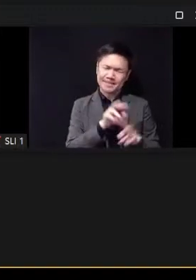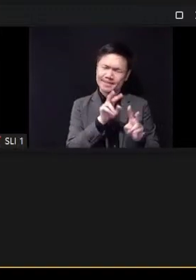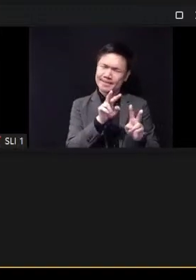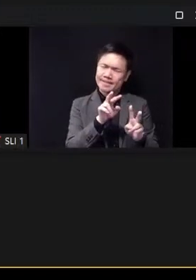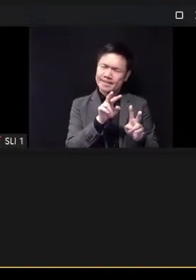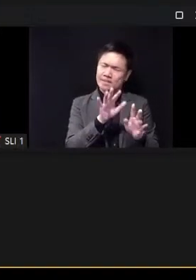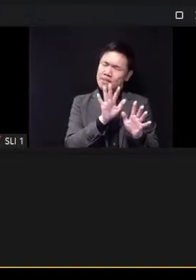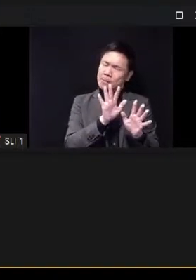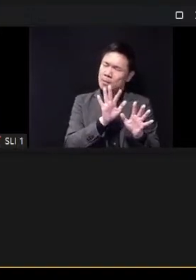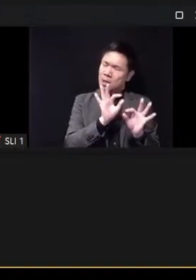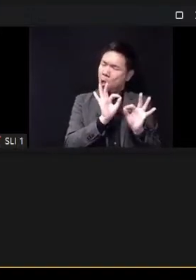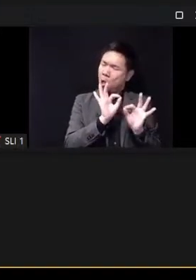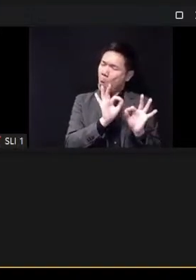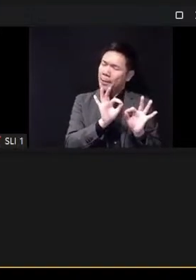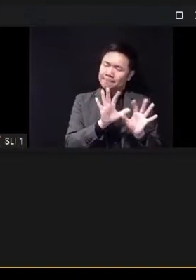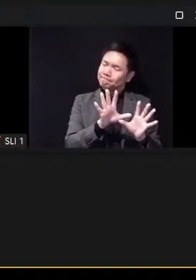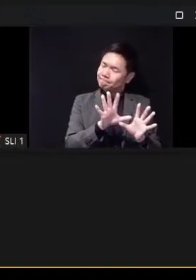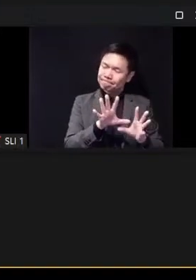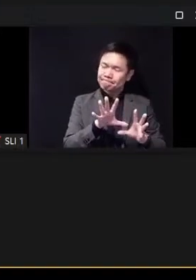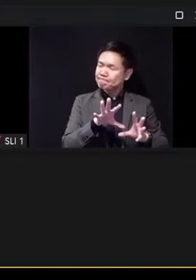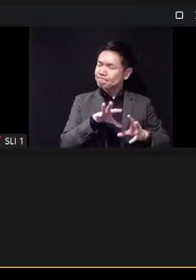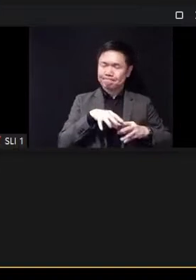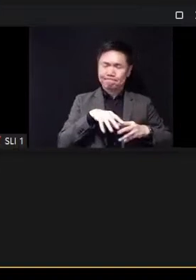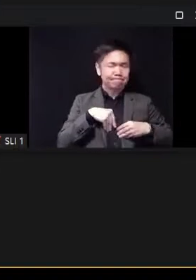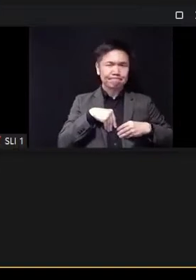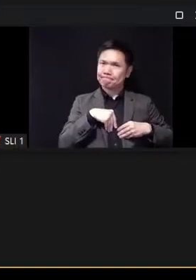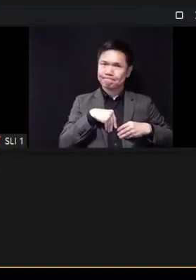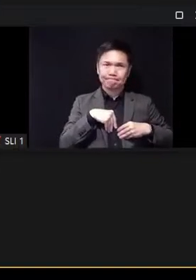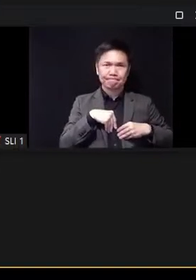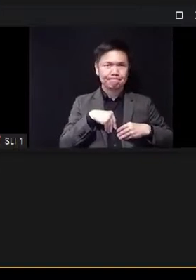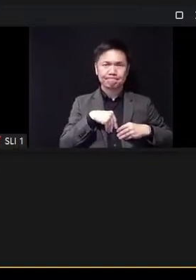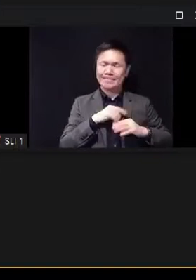Оно сформулировано таким образом,